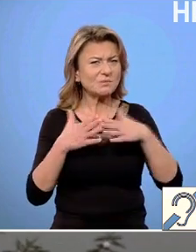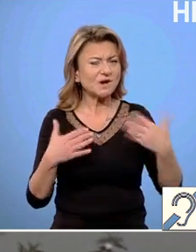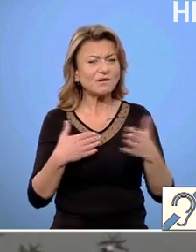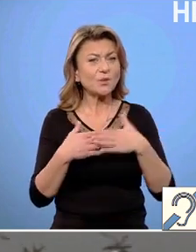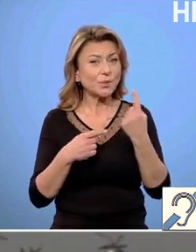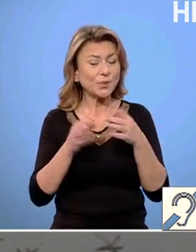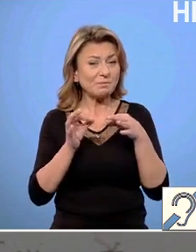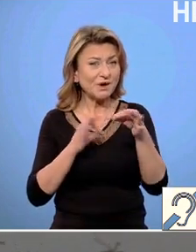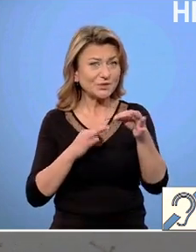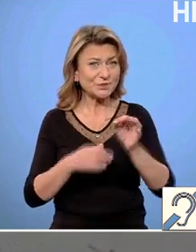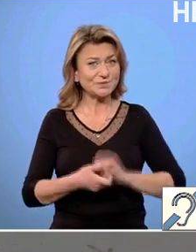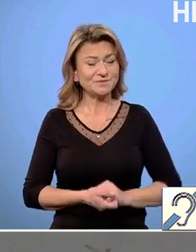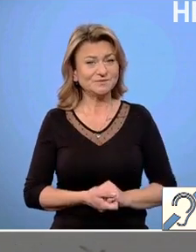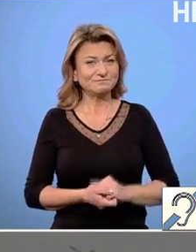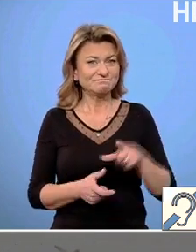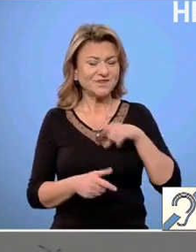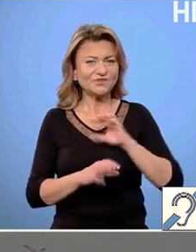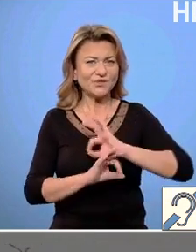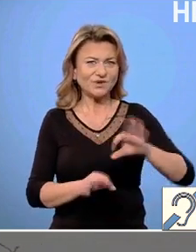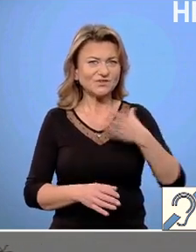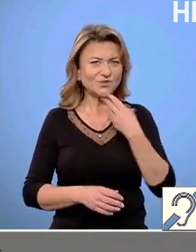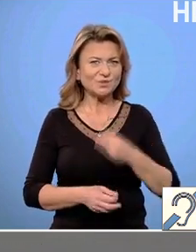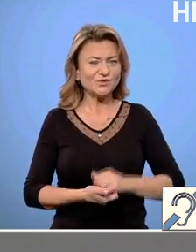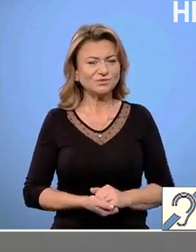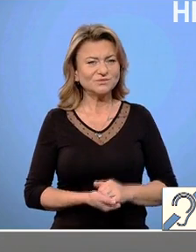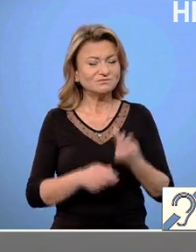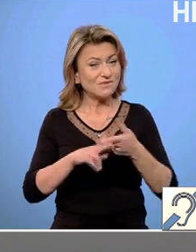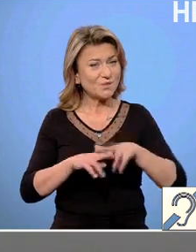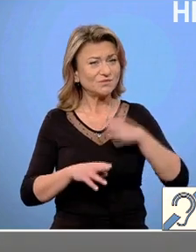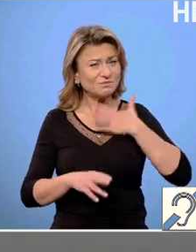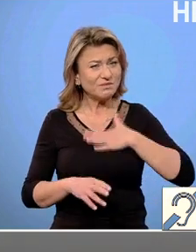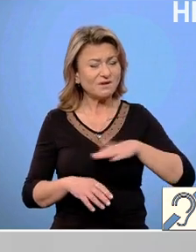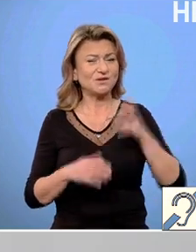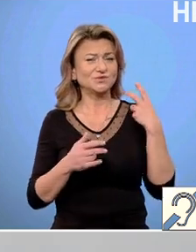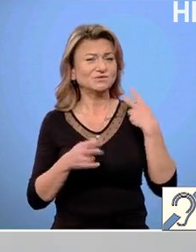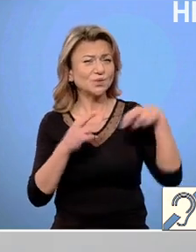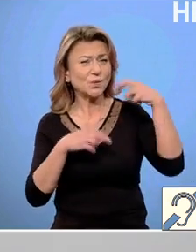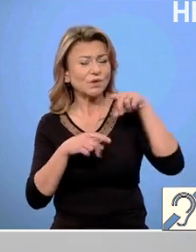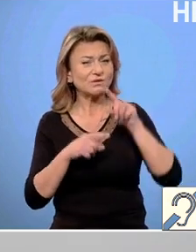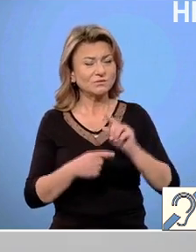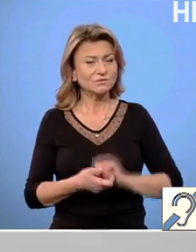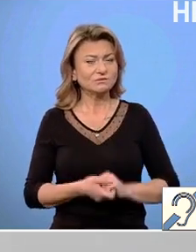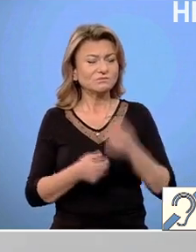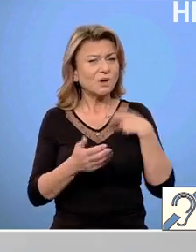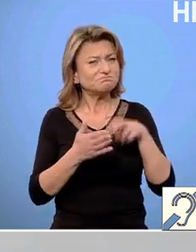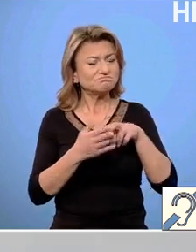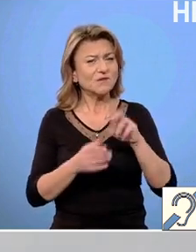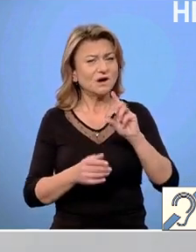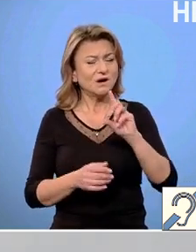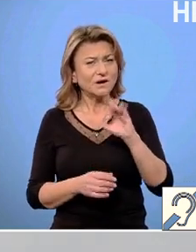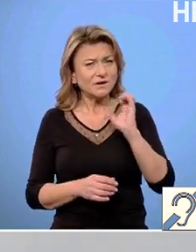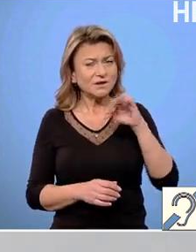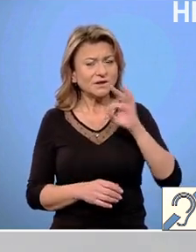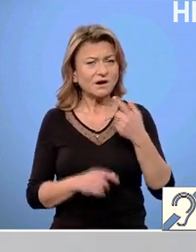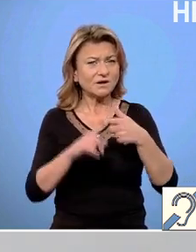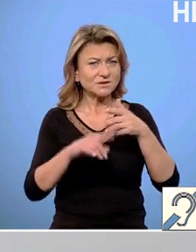aproape un metru. Este fantastic. Ce mai mult îmi place și mie să urc aici. Am urcat cu climber taxi, o metodă